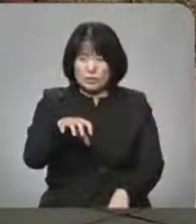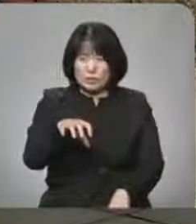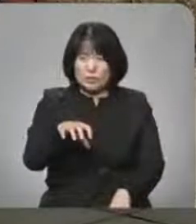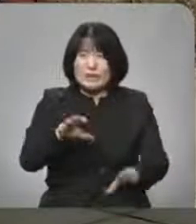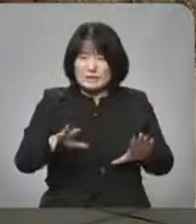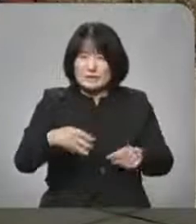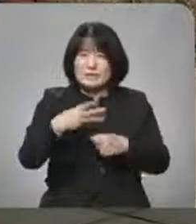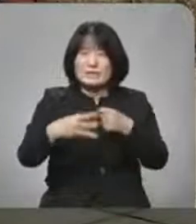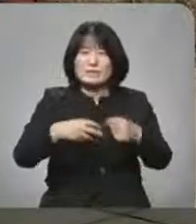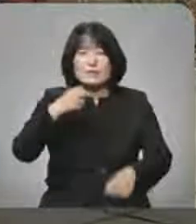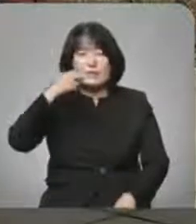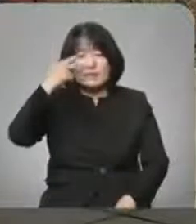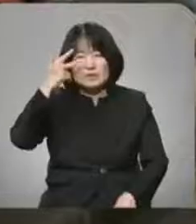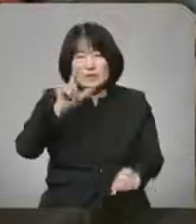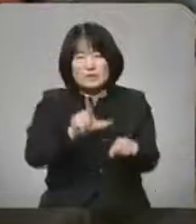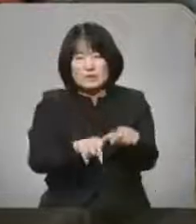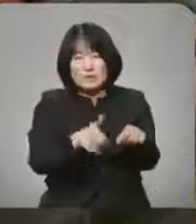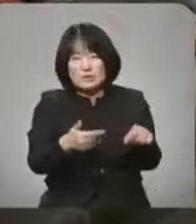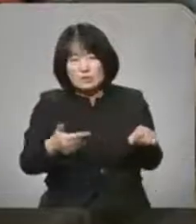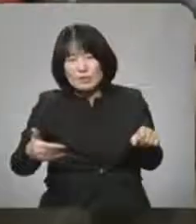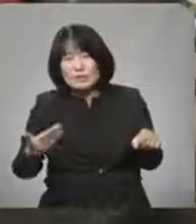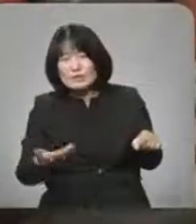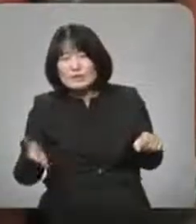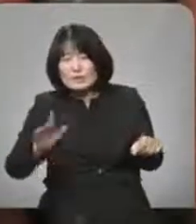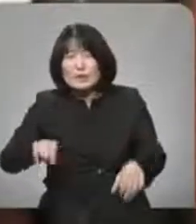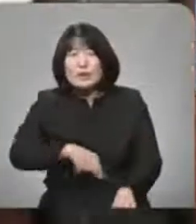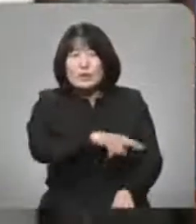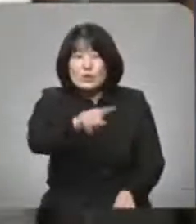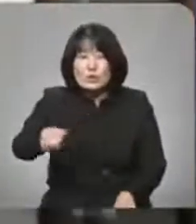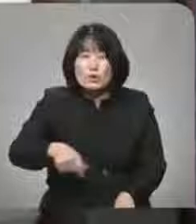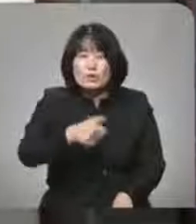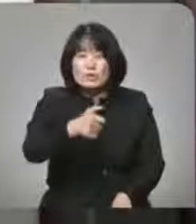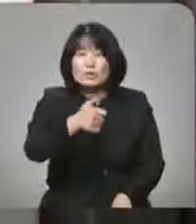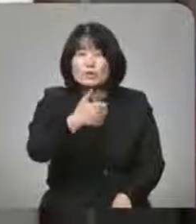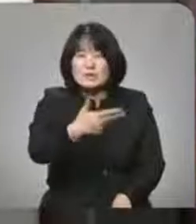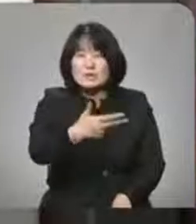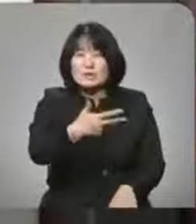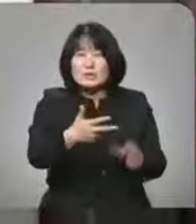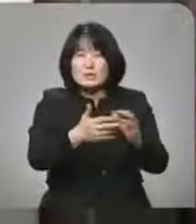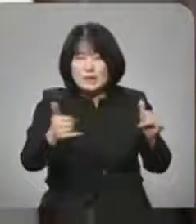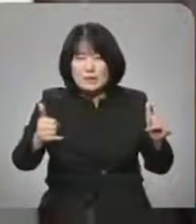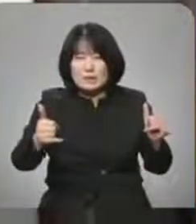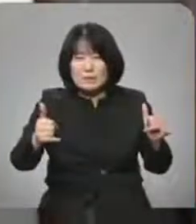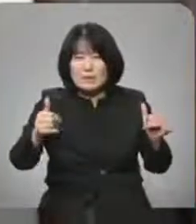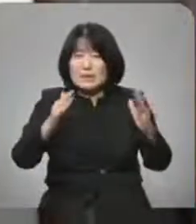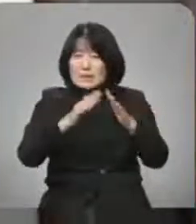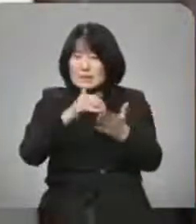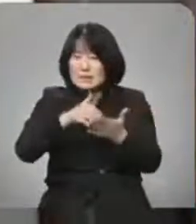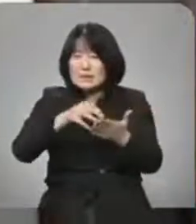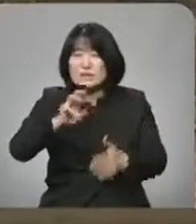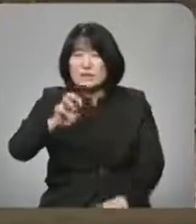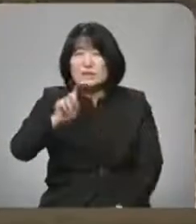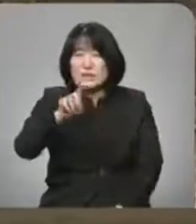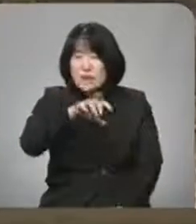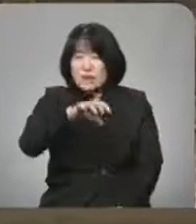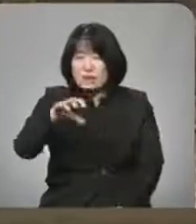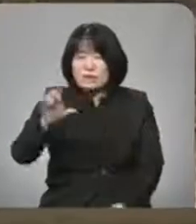7개월이 지났지만 이재민 쉰 7명이 여전히 임시주택 31동에 살고 있습니다